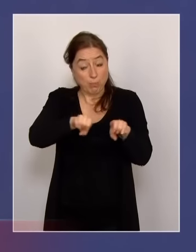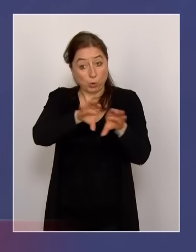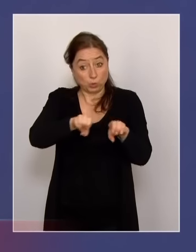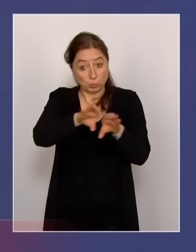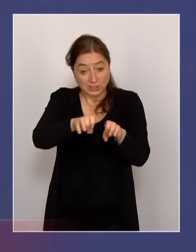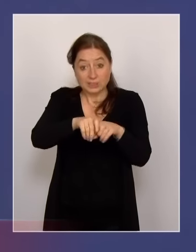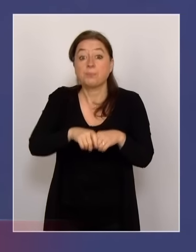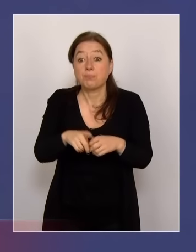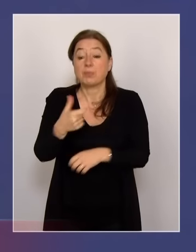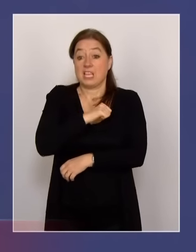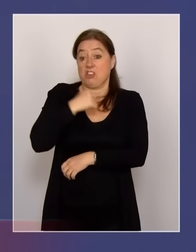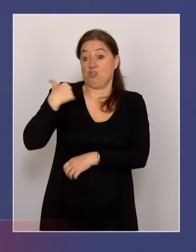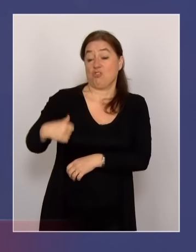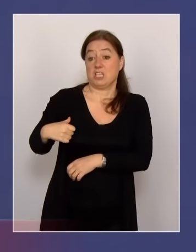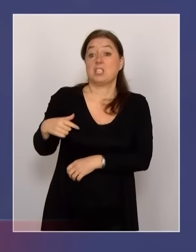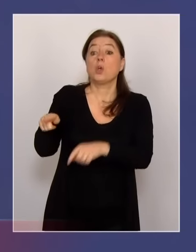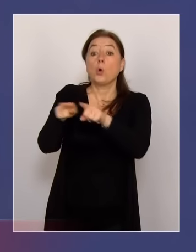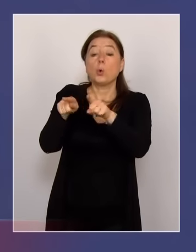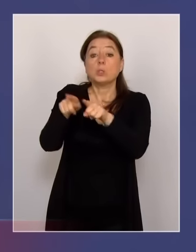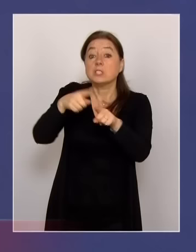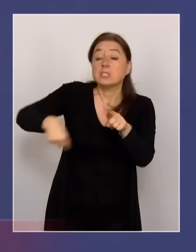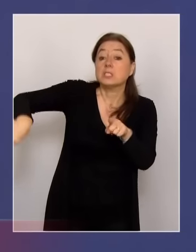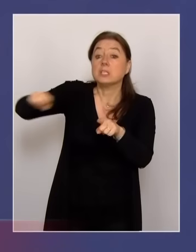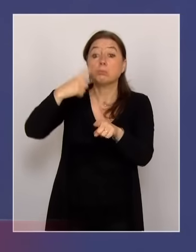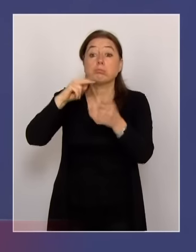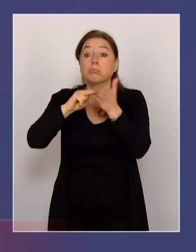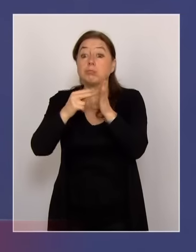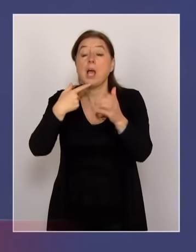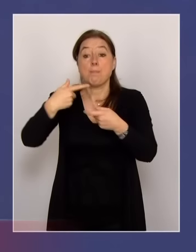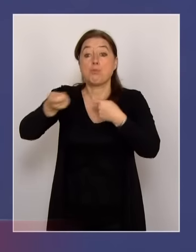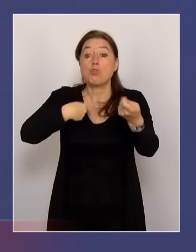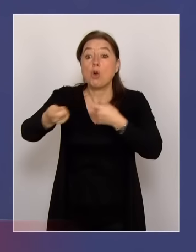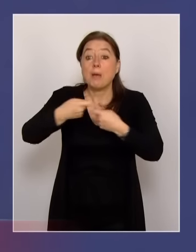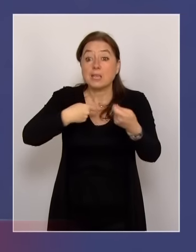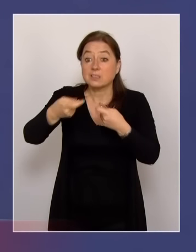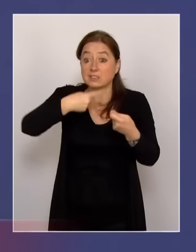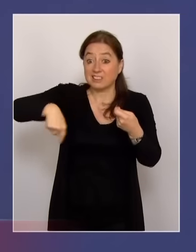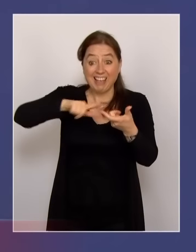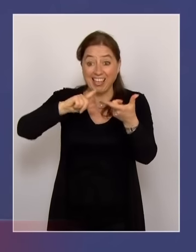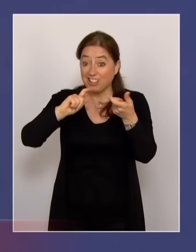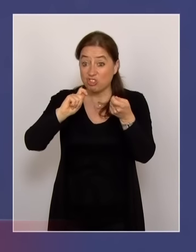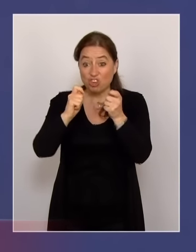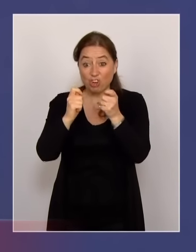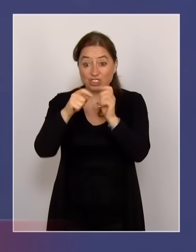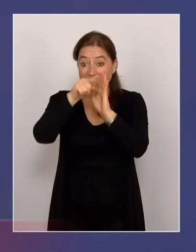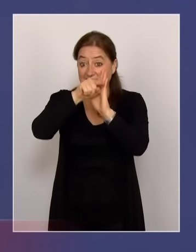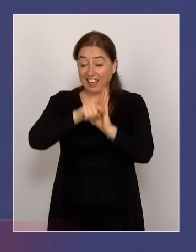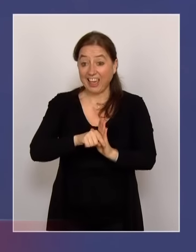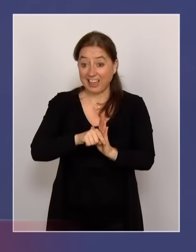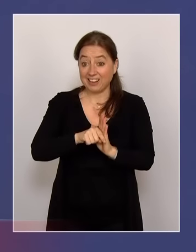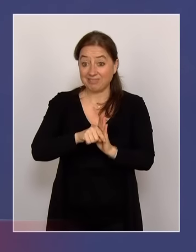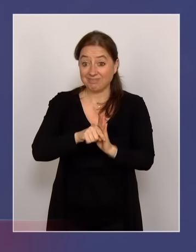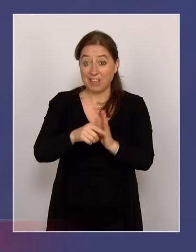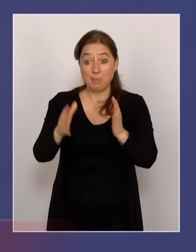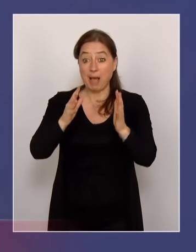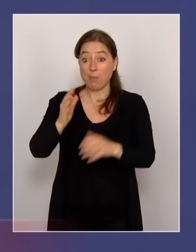la Chine a commencé à faire son commerce et à en sécuriser beaucoup de capacités et pour le commerce, comme je le disais, les règles sont en train de changer de fait, retour à l'état de